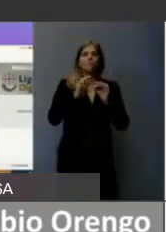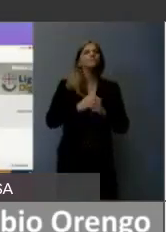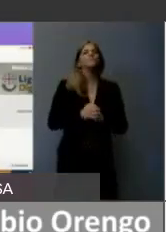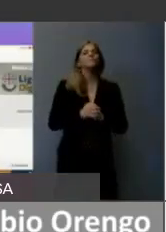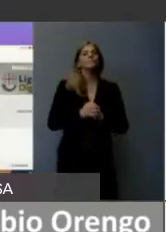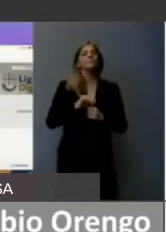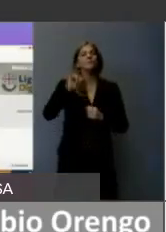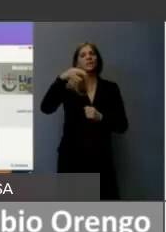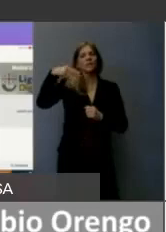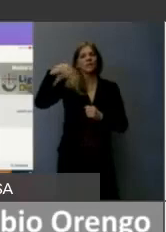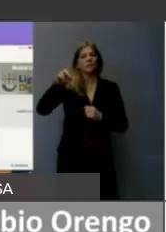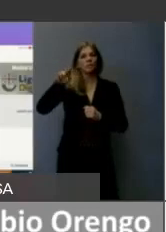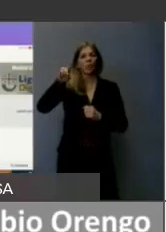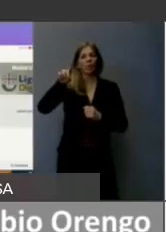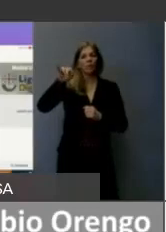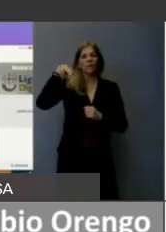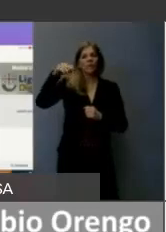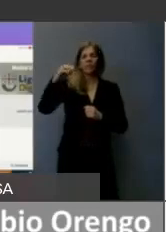Consigliere Immordino.